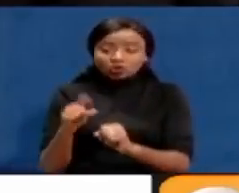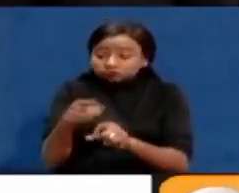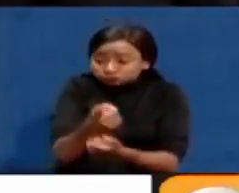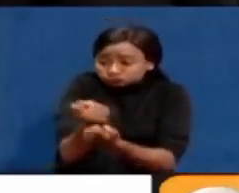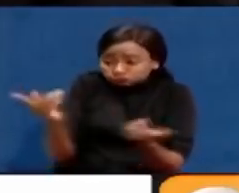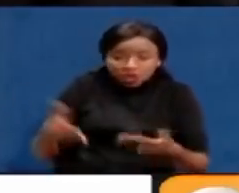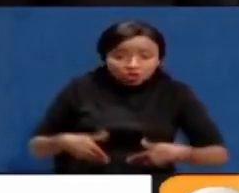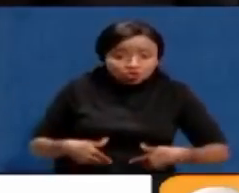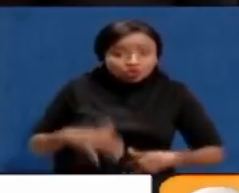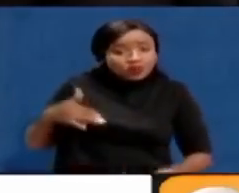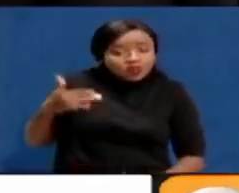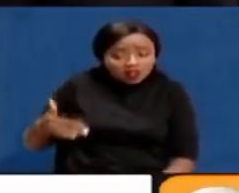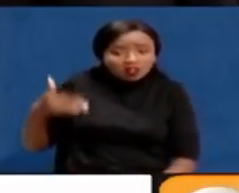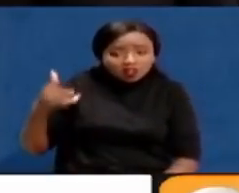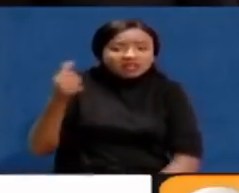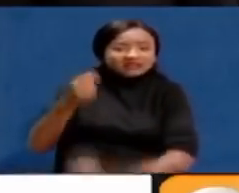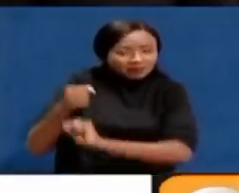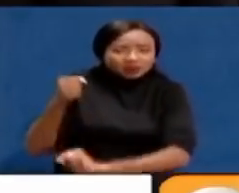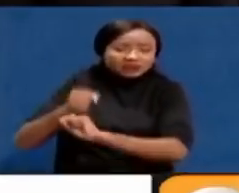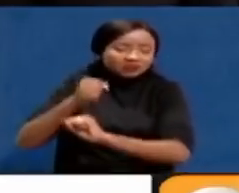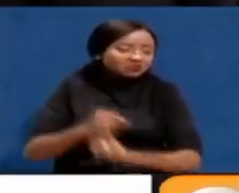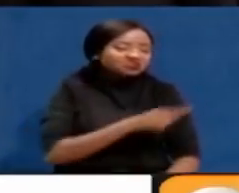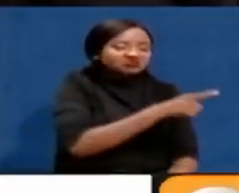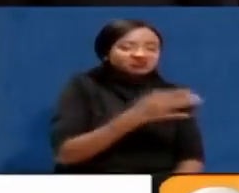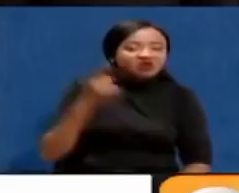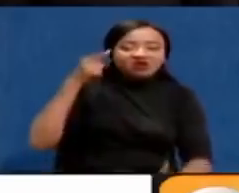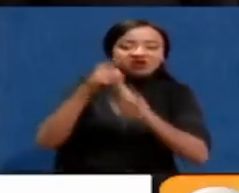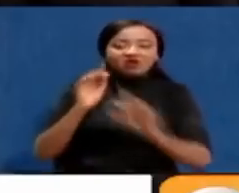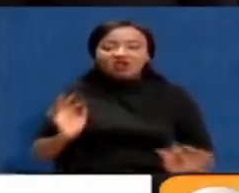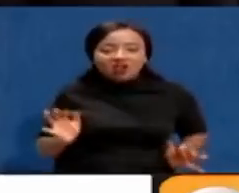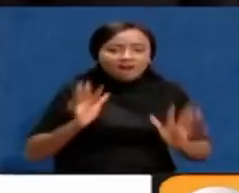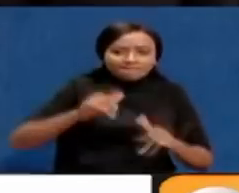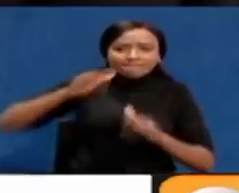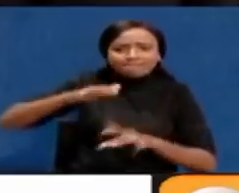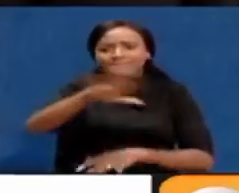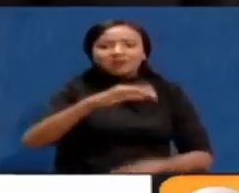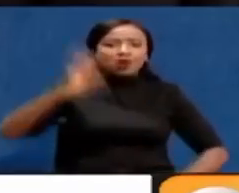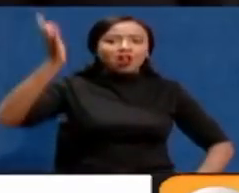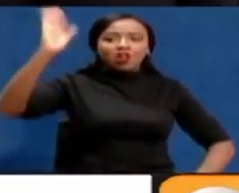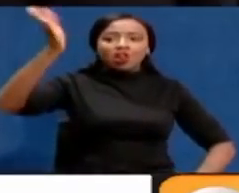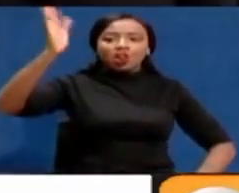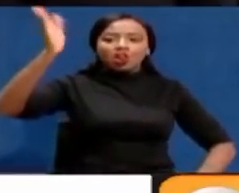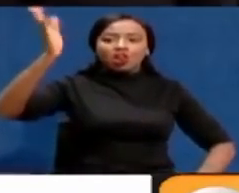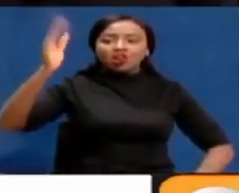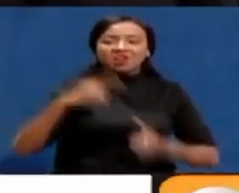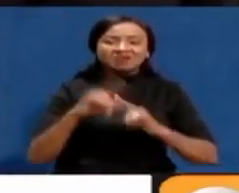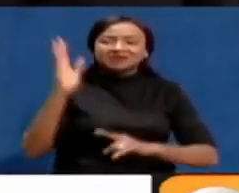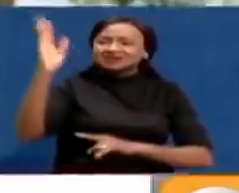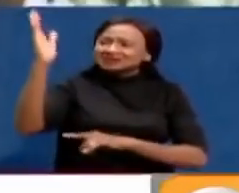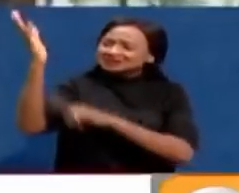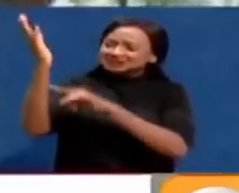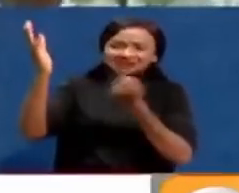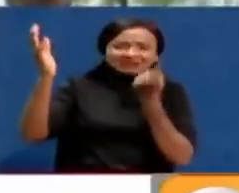young people. Not kila siku ni kukimbia pahali kuna press conference kwa mtu ambaye anaongea mambo hata yeye mwenyewe